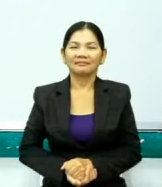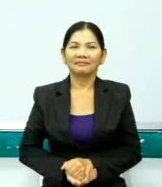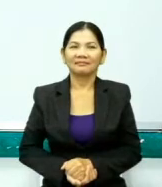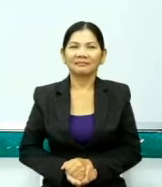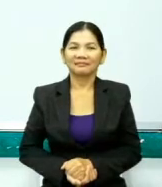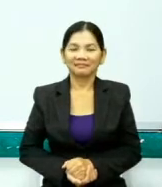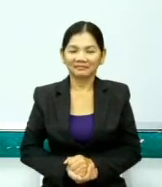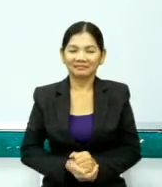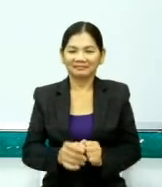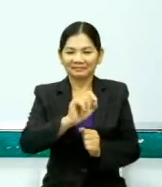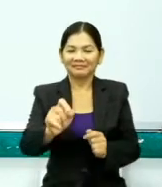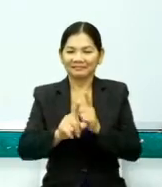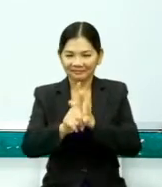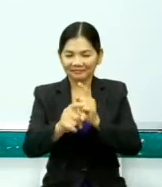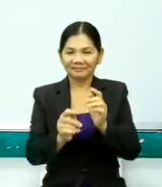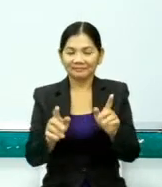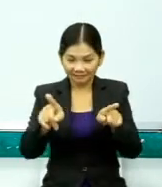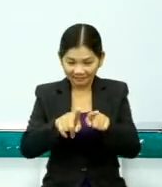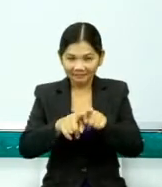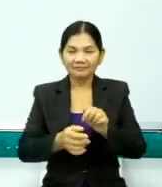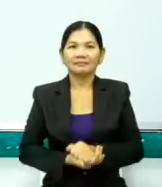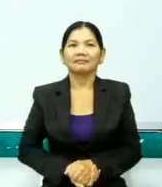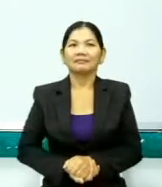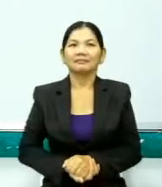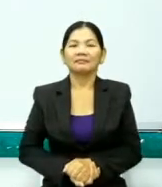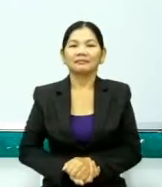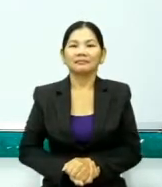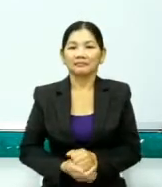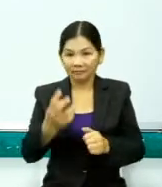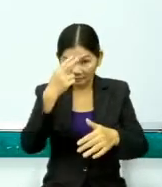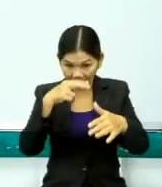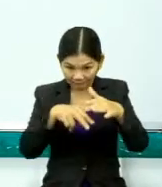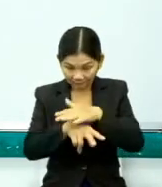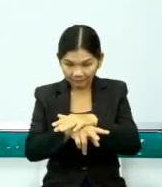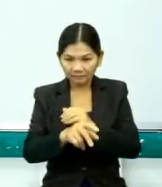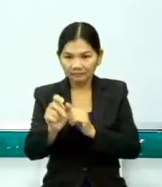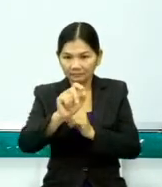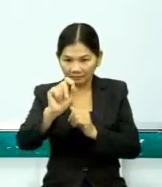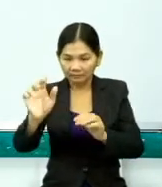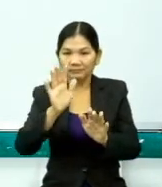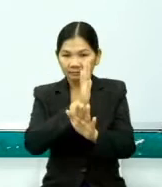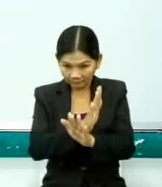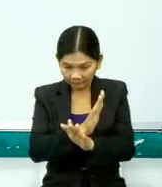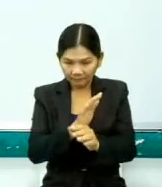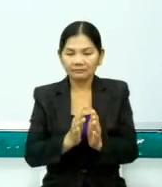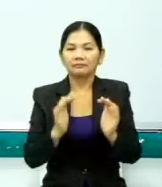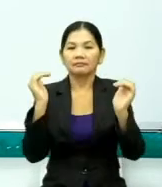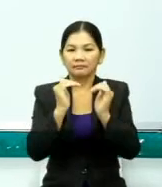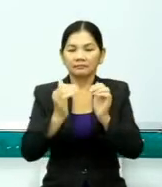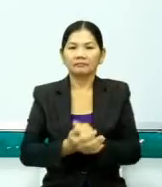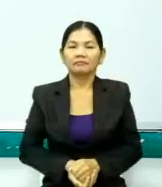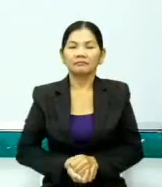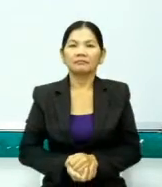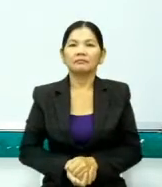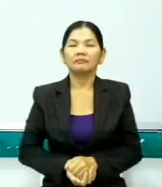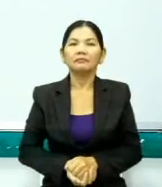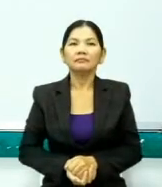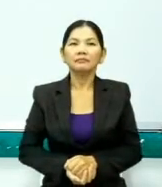nè cừu con nát cư sơ xê ai xmai nè cừu. Con ở lợp mớ nè cừu sơ xê con nát cư sơ xê ai xmai. Ai xmai